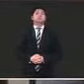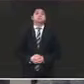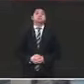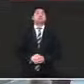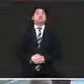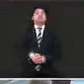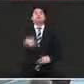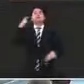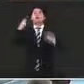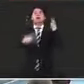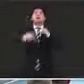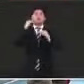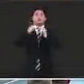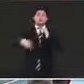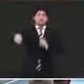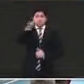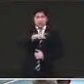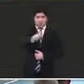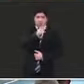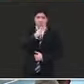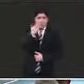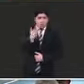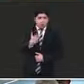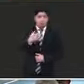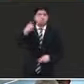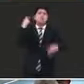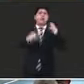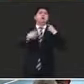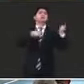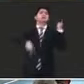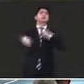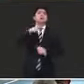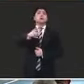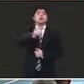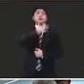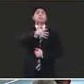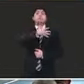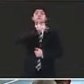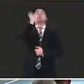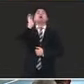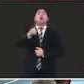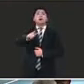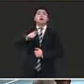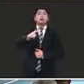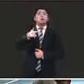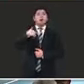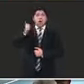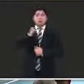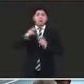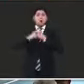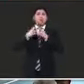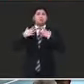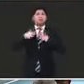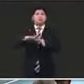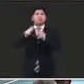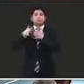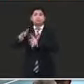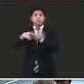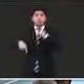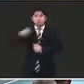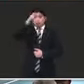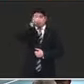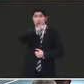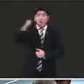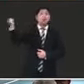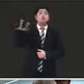kimi kamuoyu tarafından bilinen kimi bilinmeyen operasyonlarımızla Türkiye düşmanı